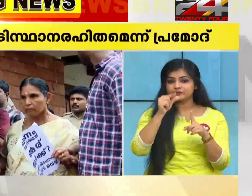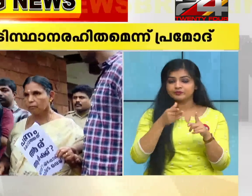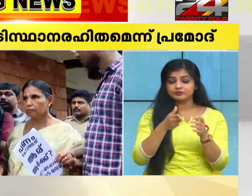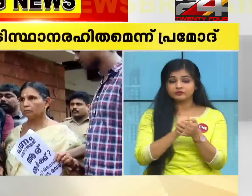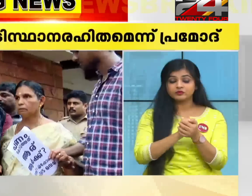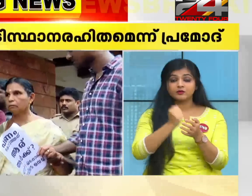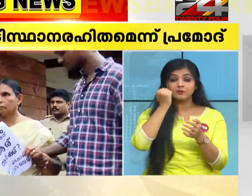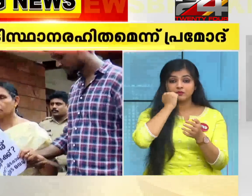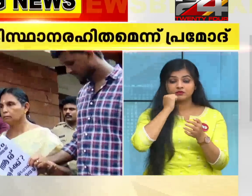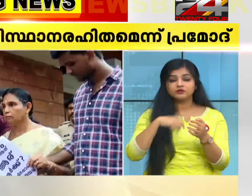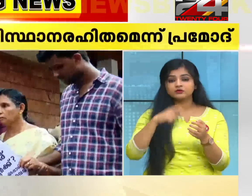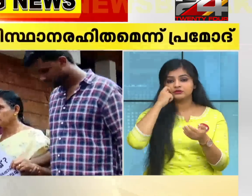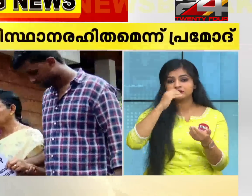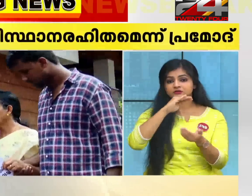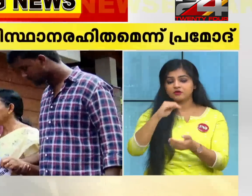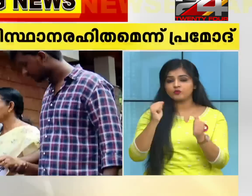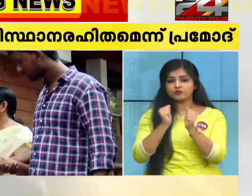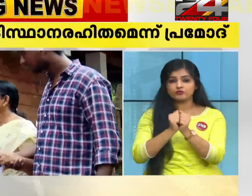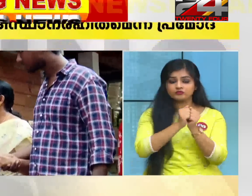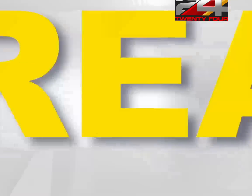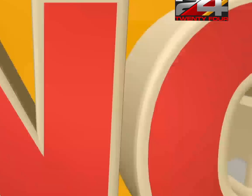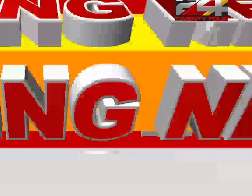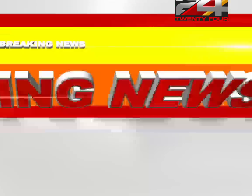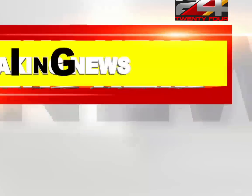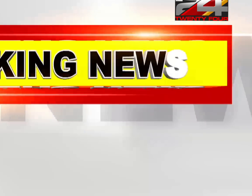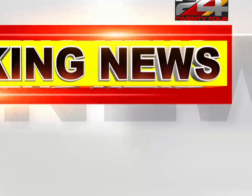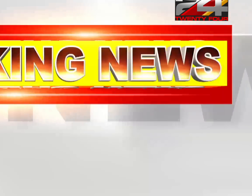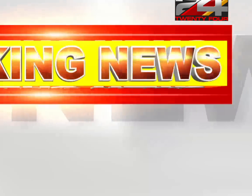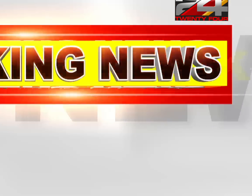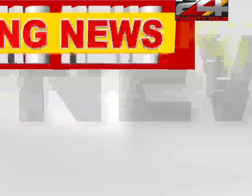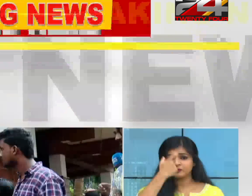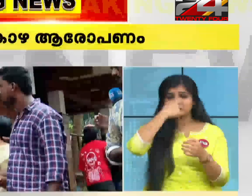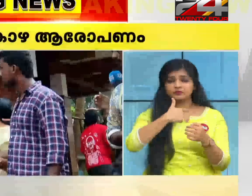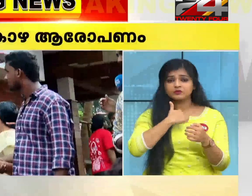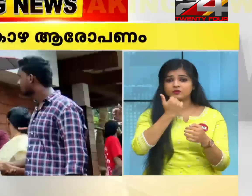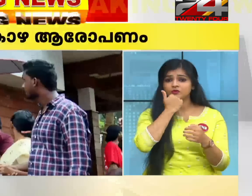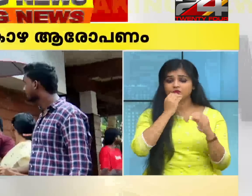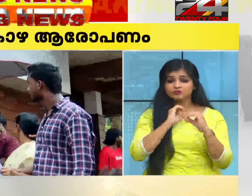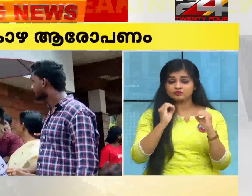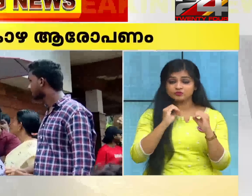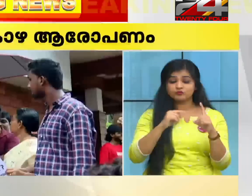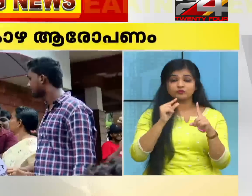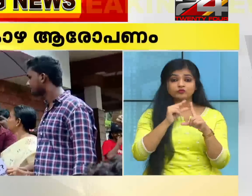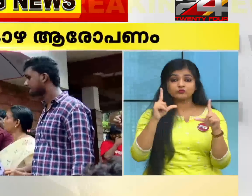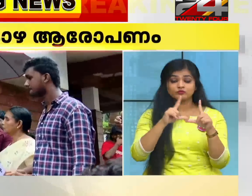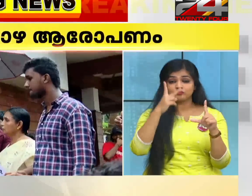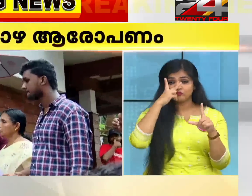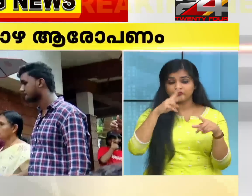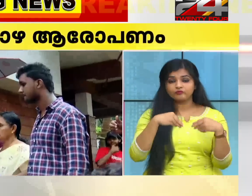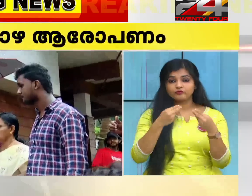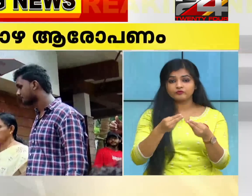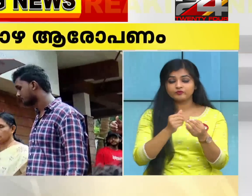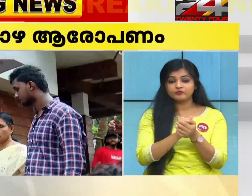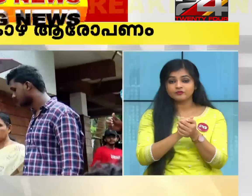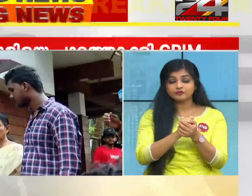അമ്മയ്ക്കും മകനും ഒപ്പമായിരിക്കും താൻ പ്രതിഷേധം നടത്തുക, ഒപ്പം തന്നെ തന്റെ നിരപരാധിത്വം അമ്മയ്ക്കും മകനും ഒപ്പമായിരിക്കും താൻ പ്രതിഷേധം നടത്തുക, ഒപ്പം തന്നെ